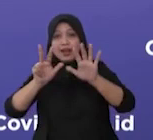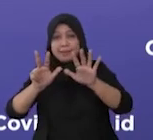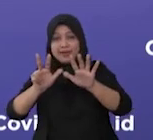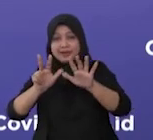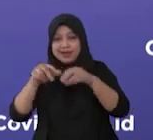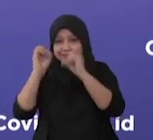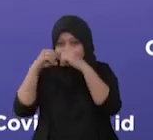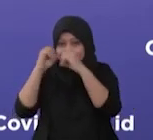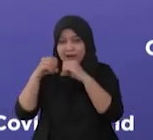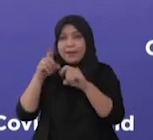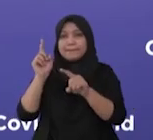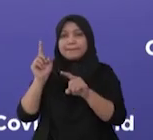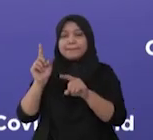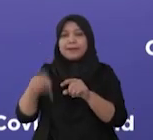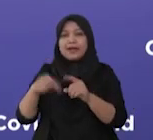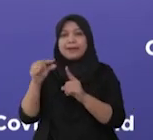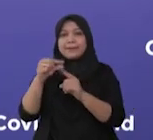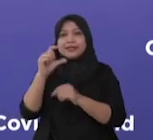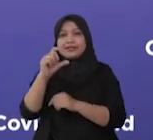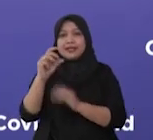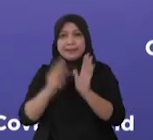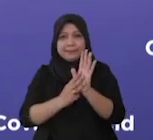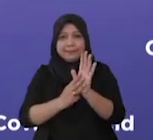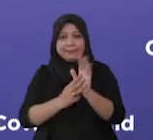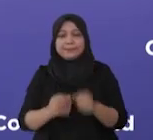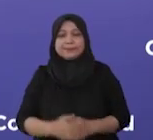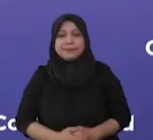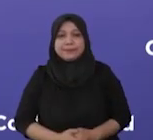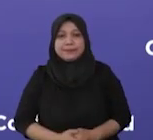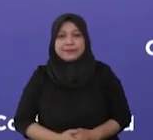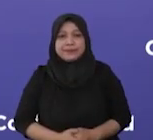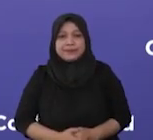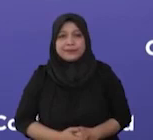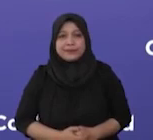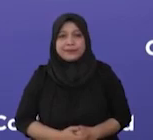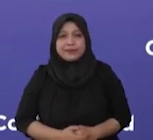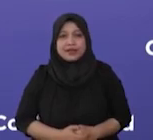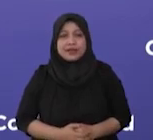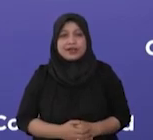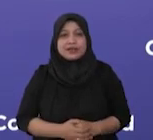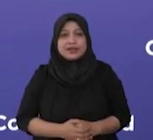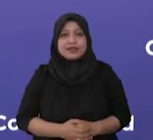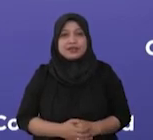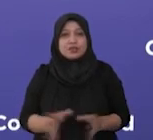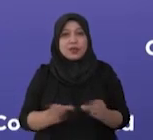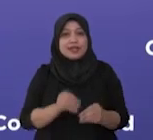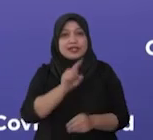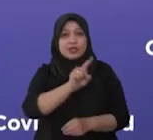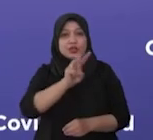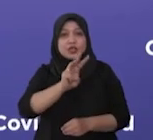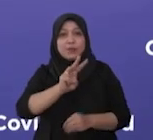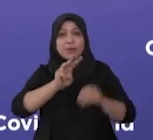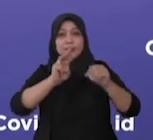kita periksa dengan tes cepat molekul r&d cm kemudian ini berasal dari 135.000